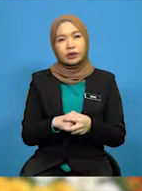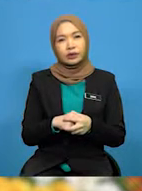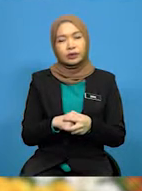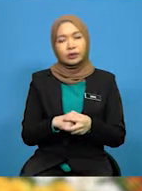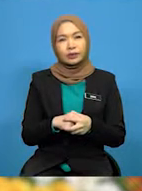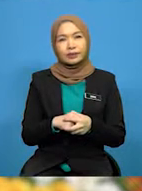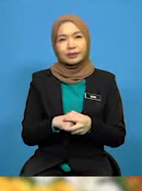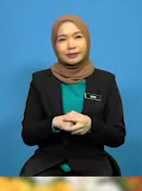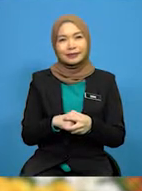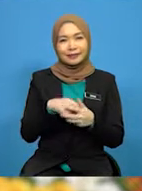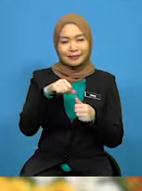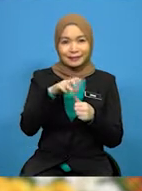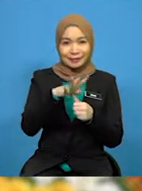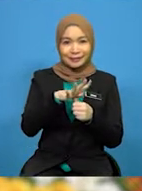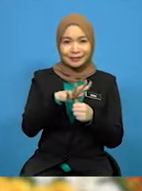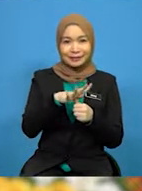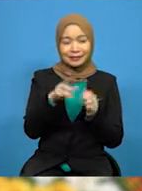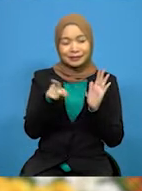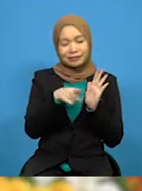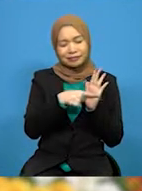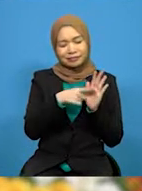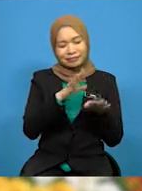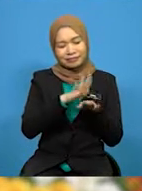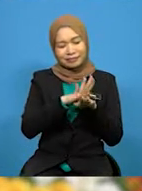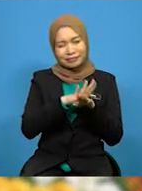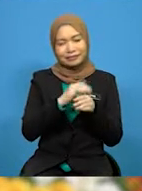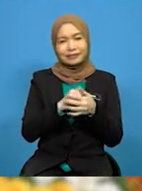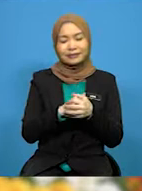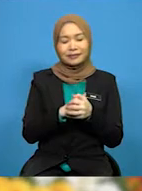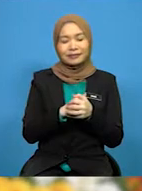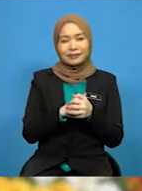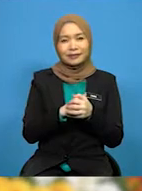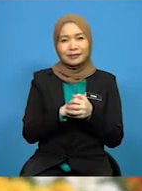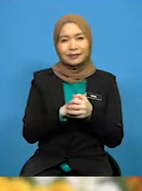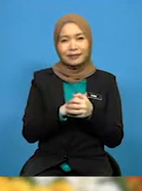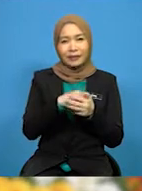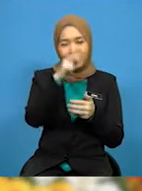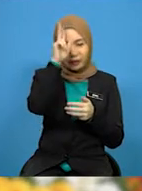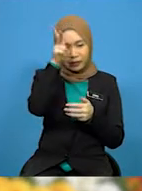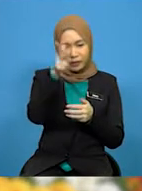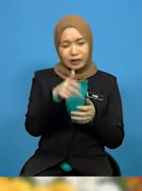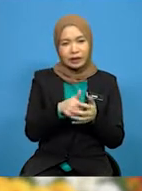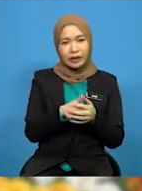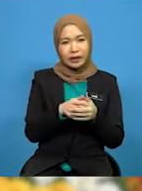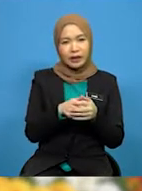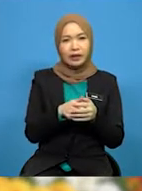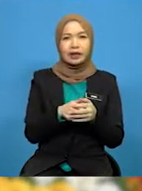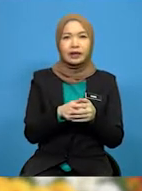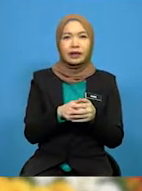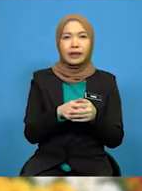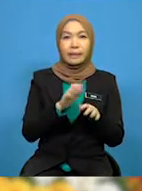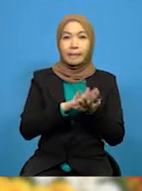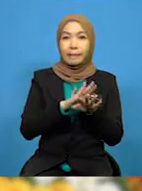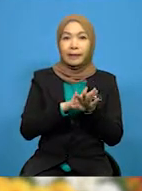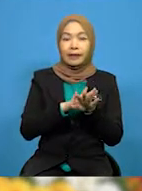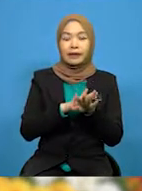Inflasi pun bawa kesan negatif yang sangat banyak sebenarnya. Ya. Jadi wajarlah kerajaan menangani isu-isu